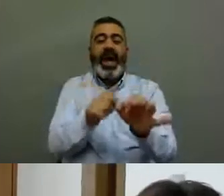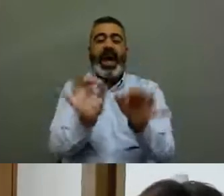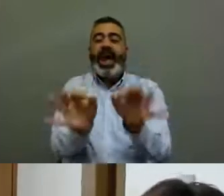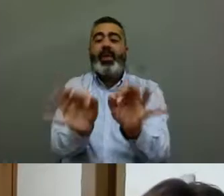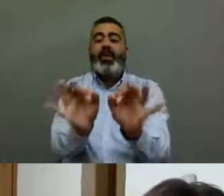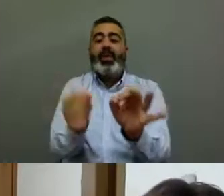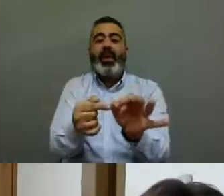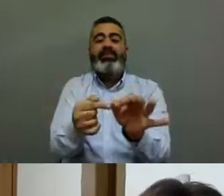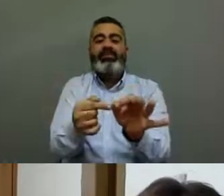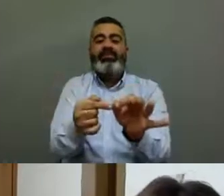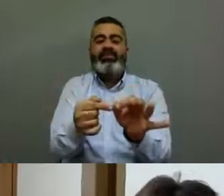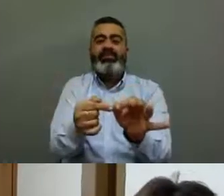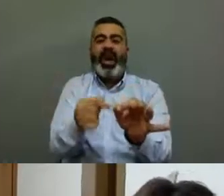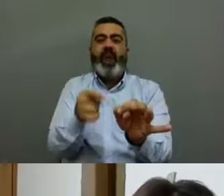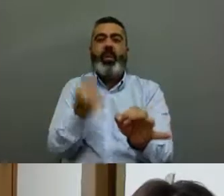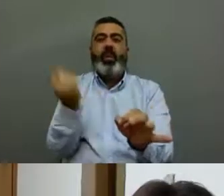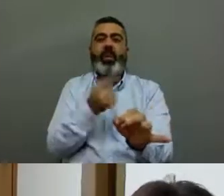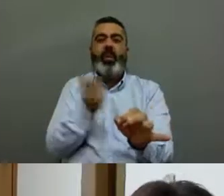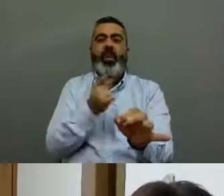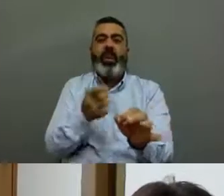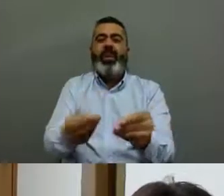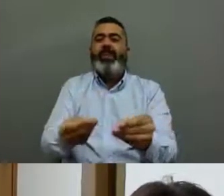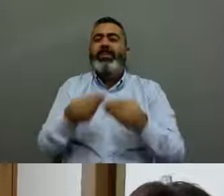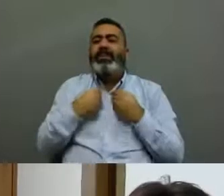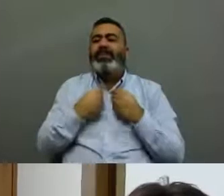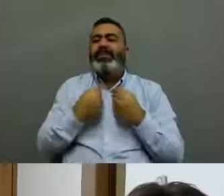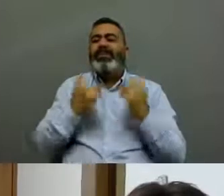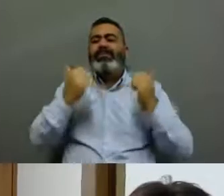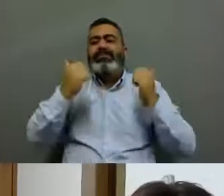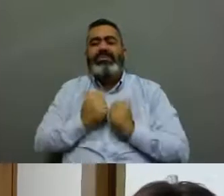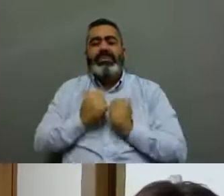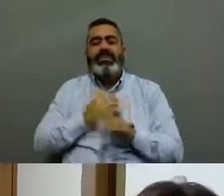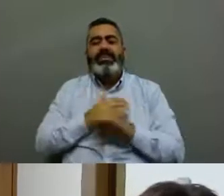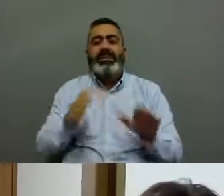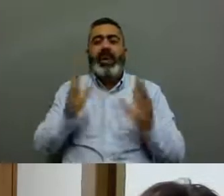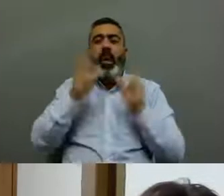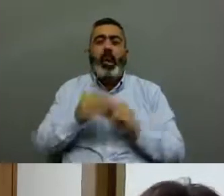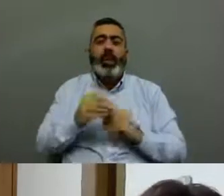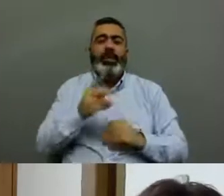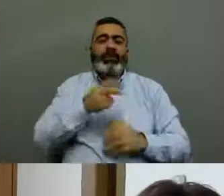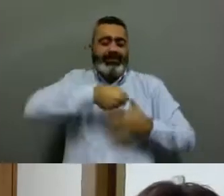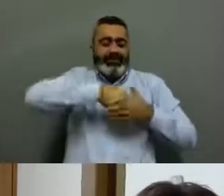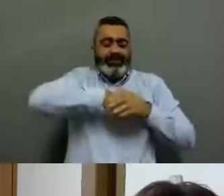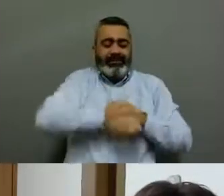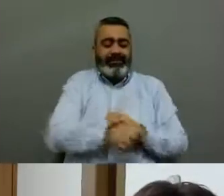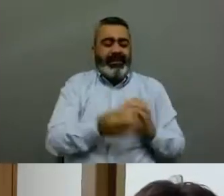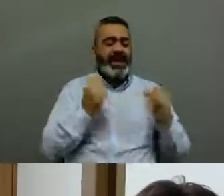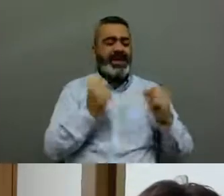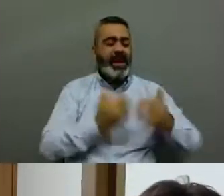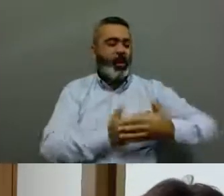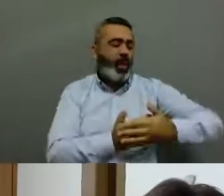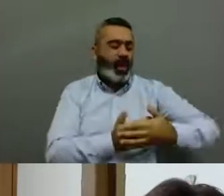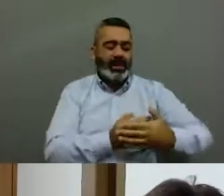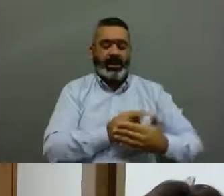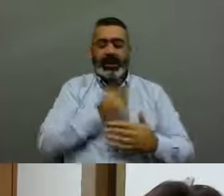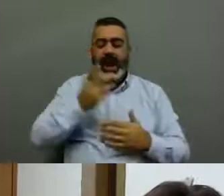του έννοια έχει σηκώσει τόσο μεγάλο βάρος στον τομέα της ευγονικής, στον τομέα του